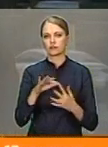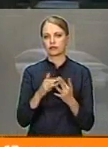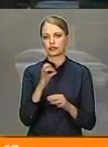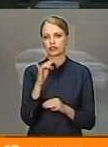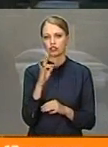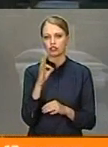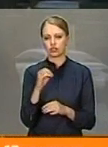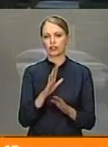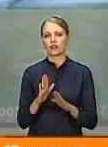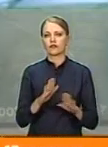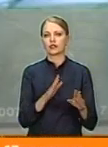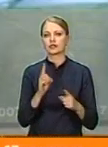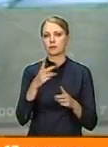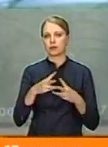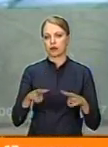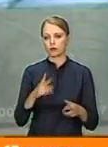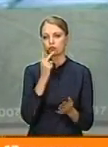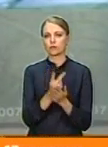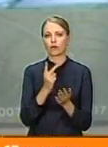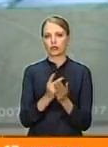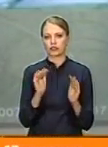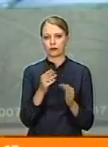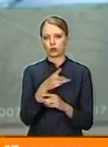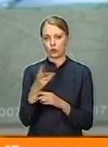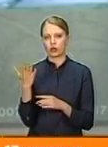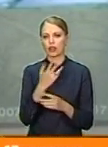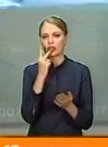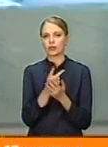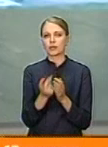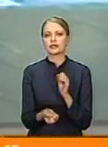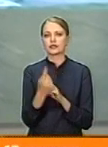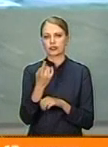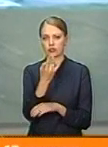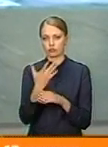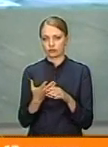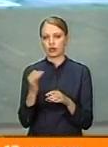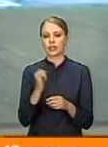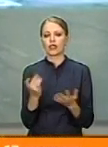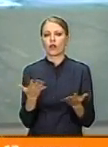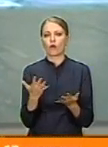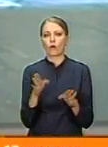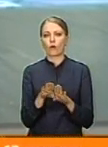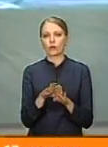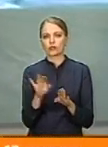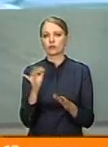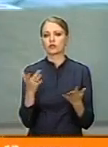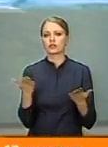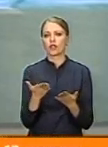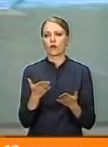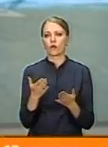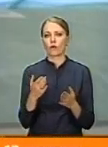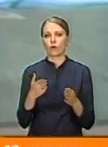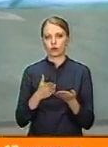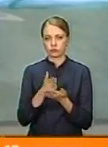Сніжного. Віце-прем'єр-міністр Геннадій Зубко показав ролик, який демонструє, звідки злетіла ракета, якого вона типу і за якою